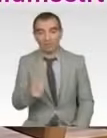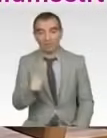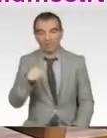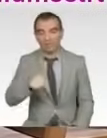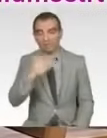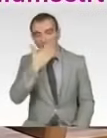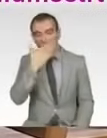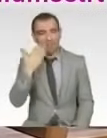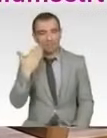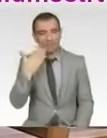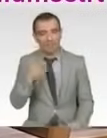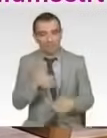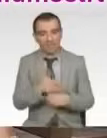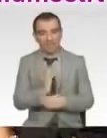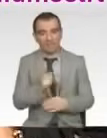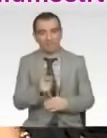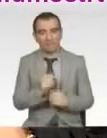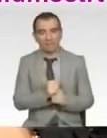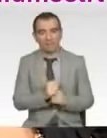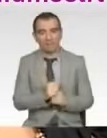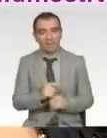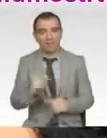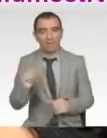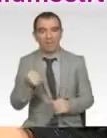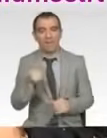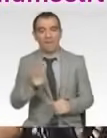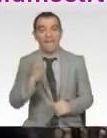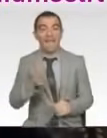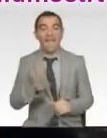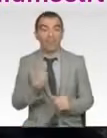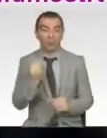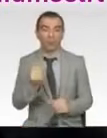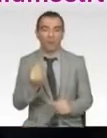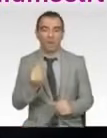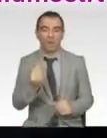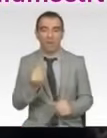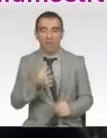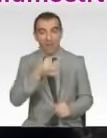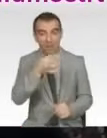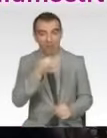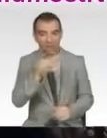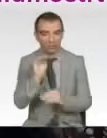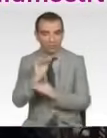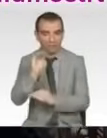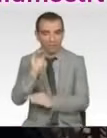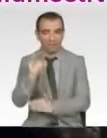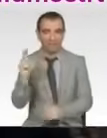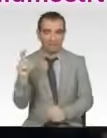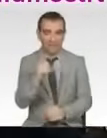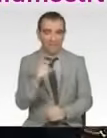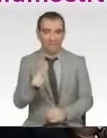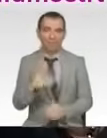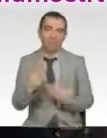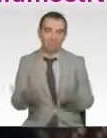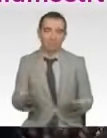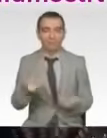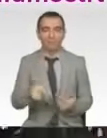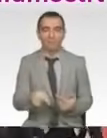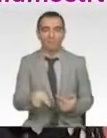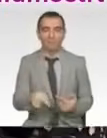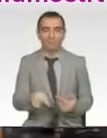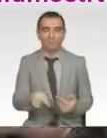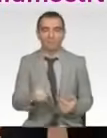şimdi Ramazan aslında böyle değerlerimizin en güzel anlatıldığı ve yaşandığı aydır. Ama tabii ki işte